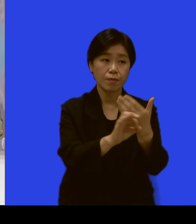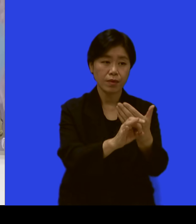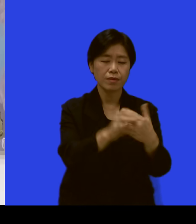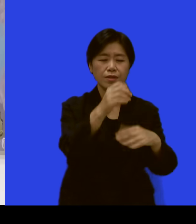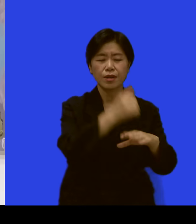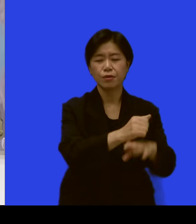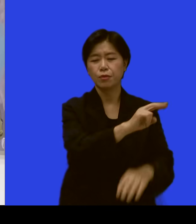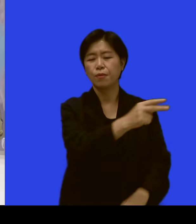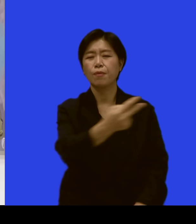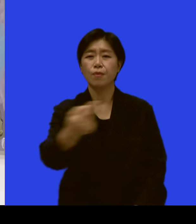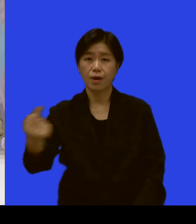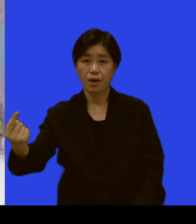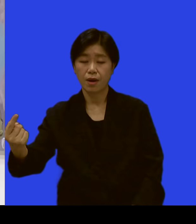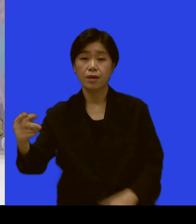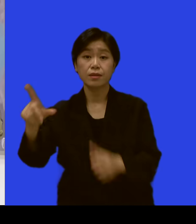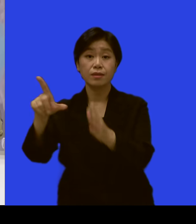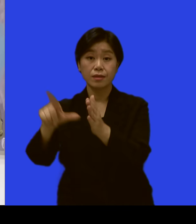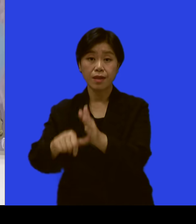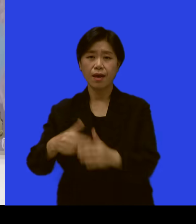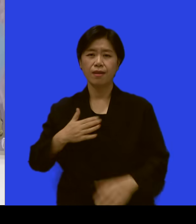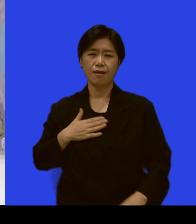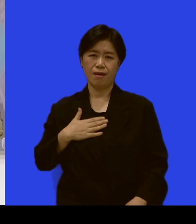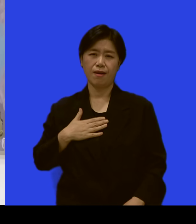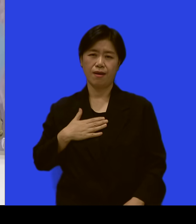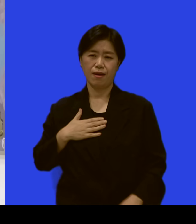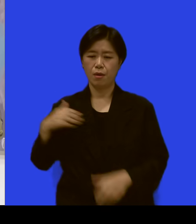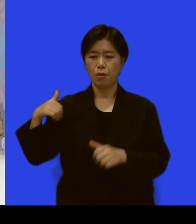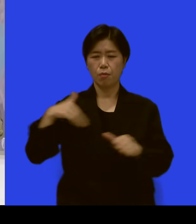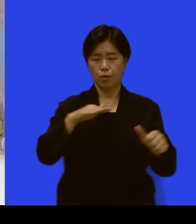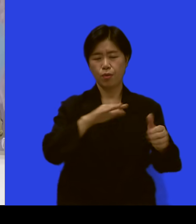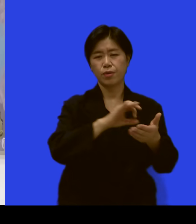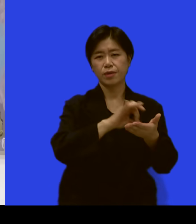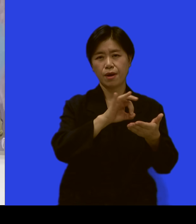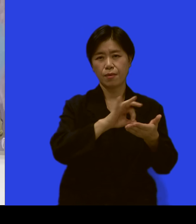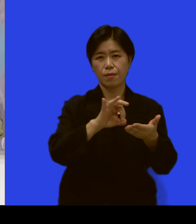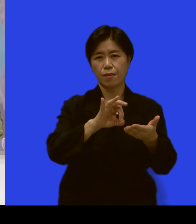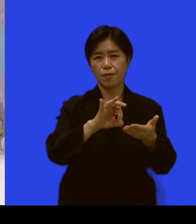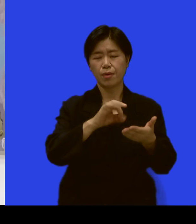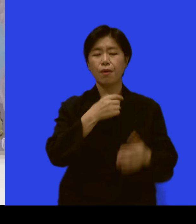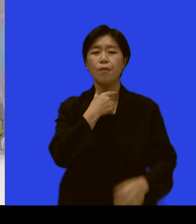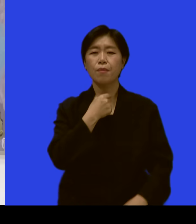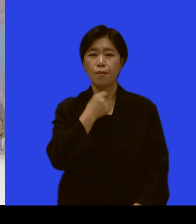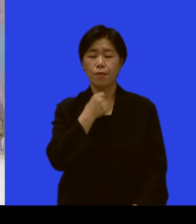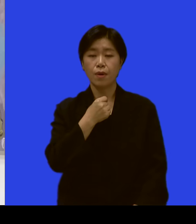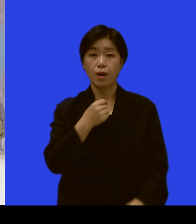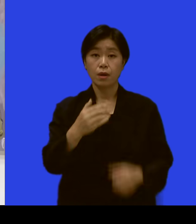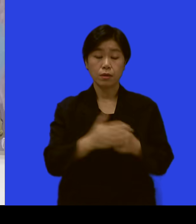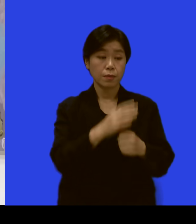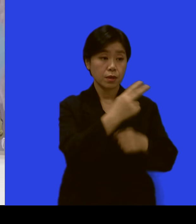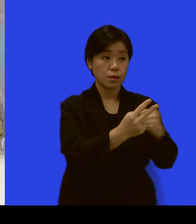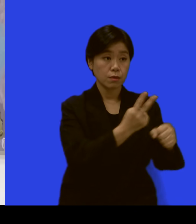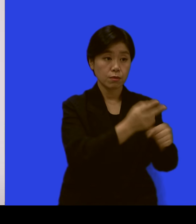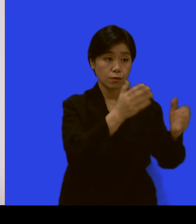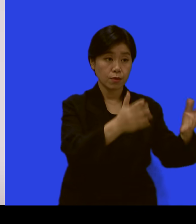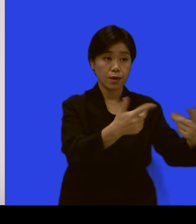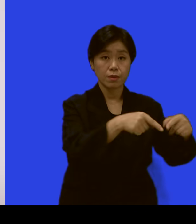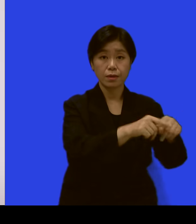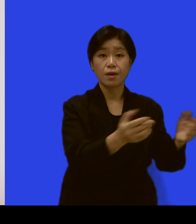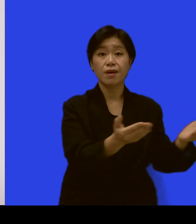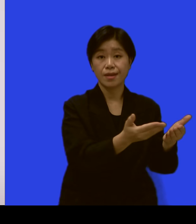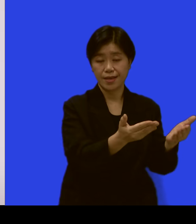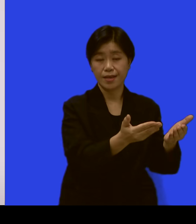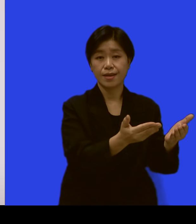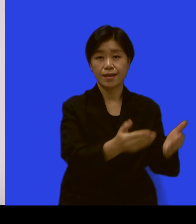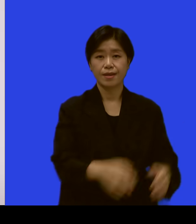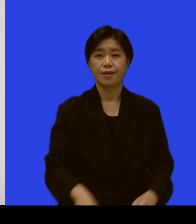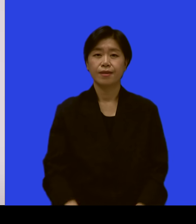그래서 그 일을 하는데 하나님 징검다리로 써주십시오 하는 마음으로 가서 이제 약 2년 동안 거기서 일을 했는데 이제 그런